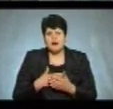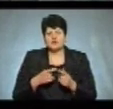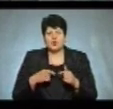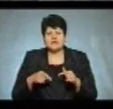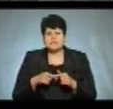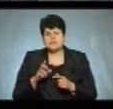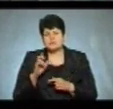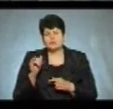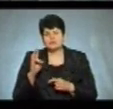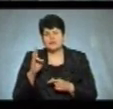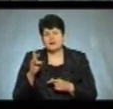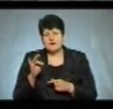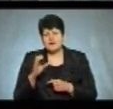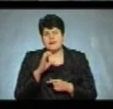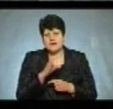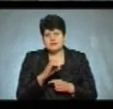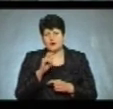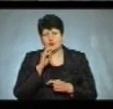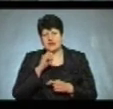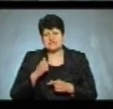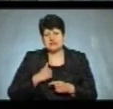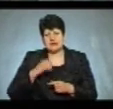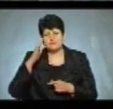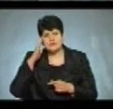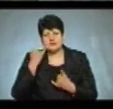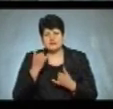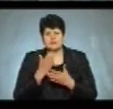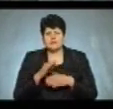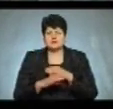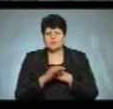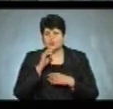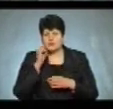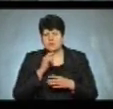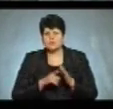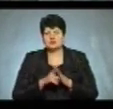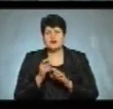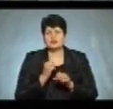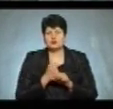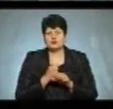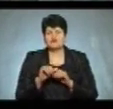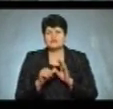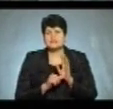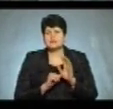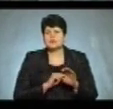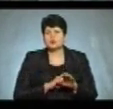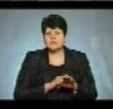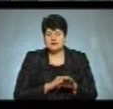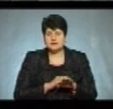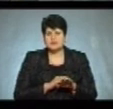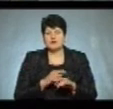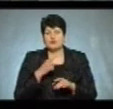у Тернополі для українських бійців, які зараз на сході України. Почали роботу о 16-й годині. За